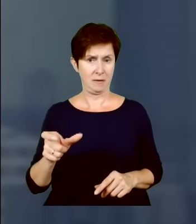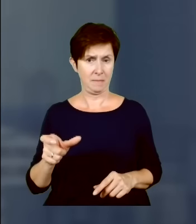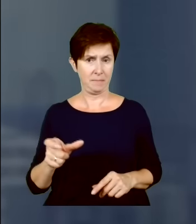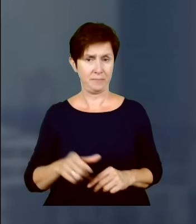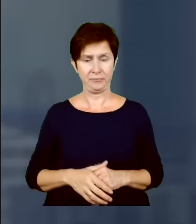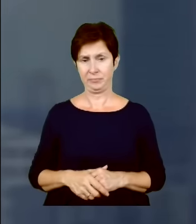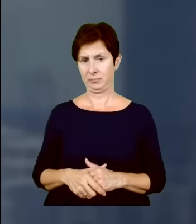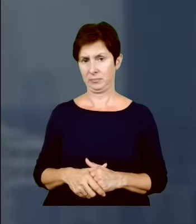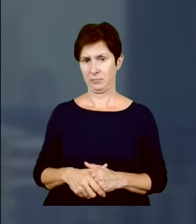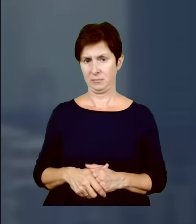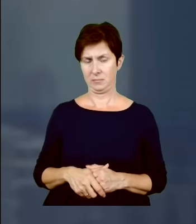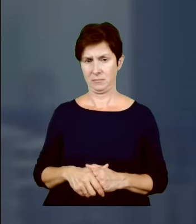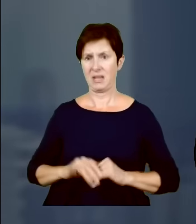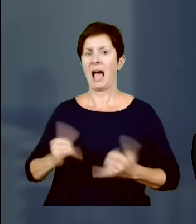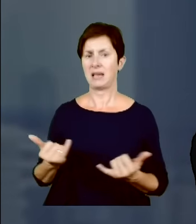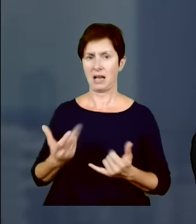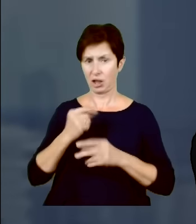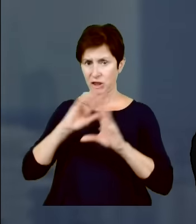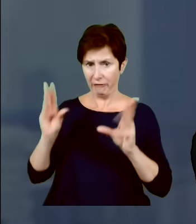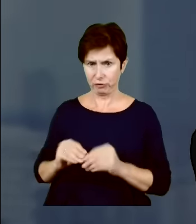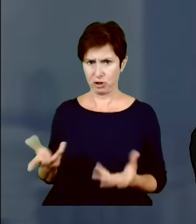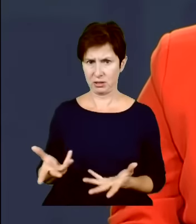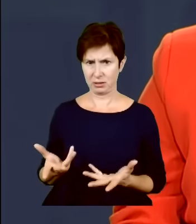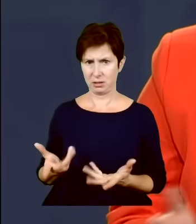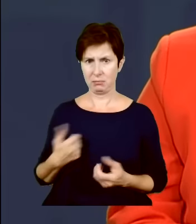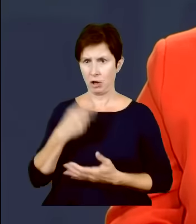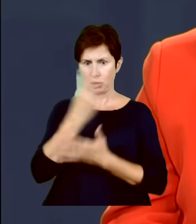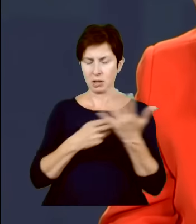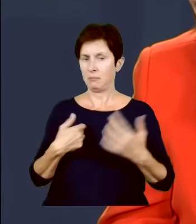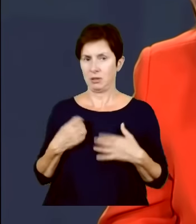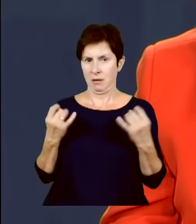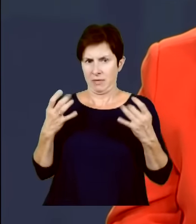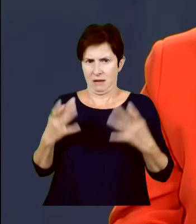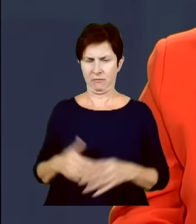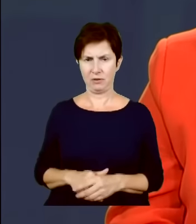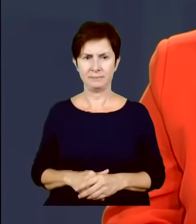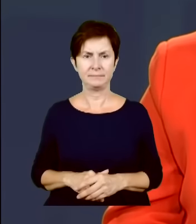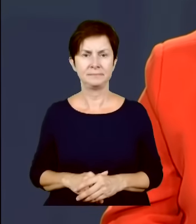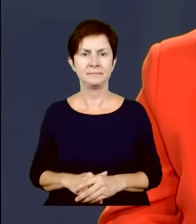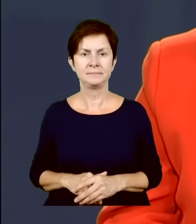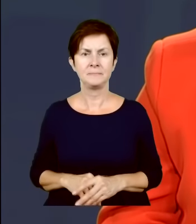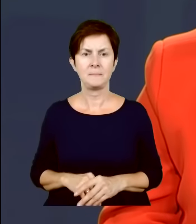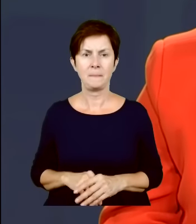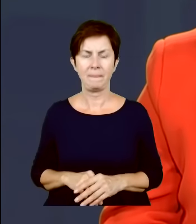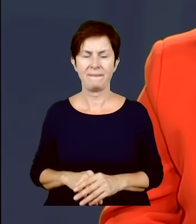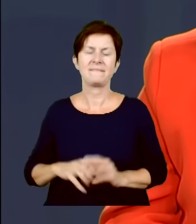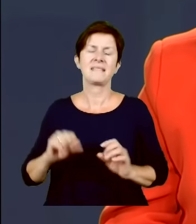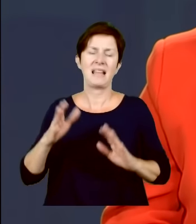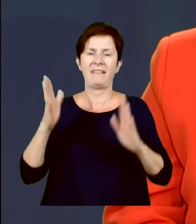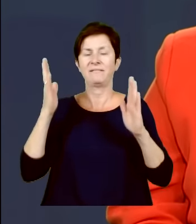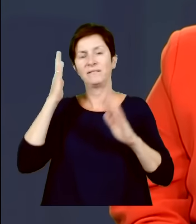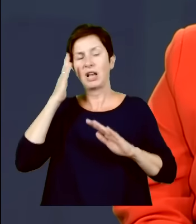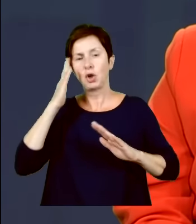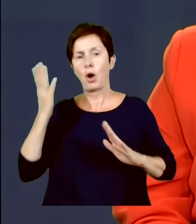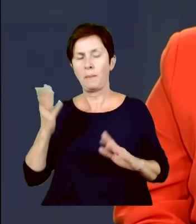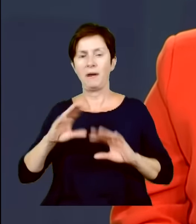wszystkich obowiązywać Przepraszam jak to czytam No przecież wiadomo że są wiadomo przecież że inne są